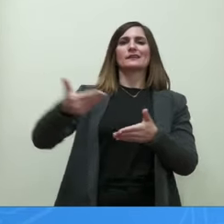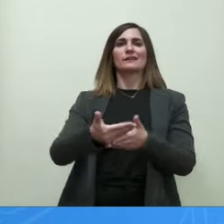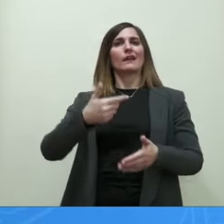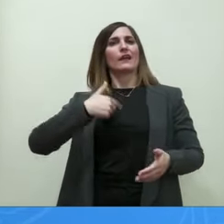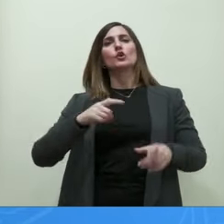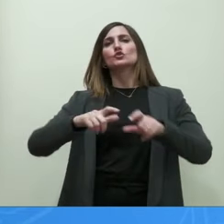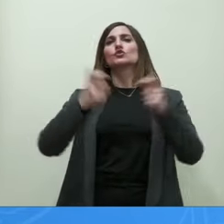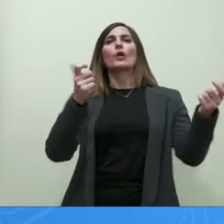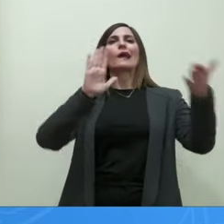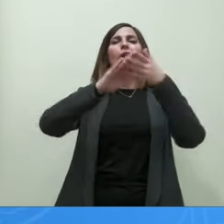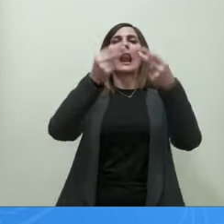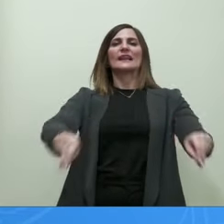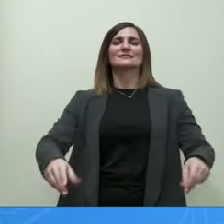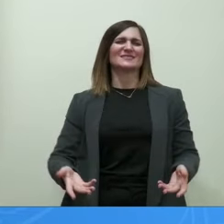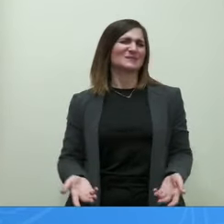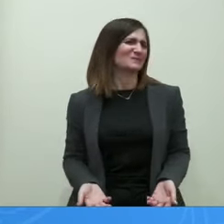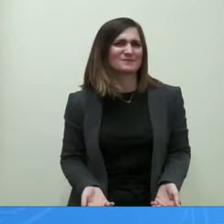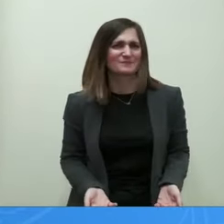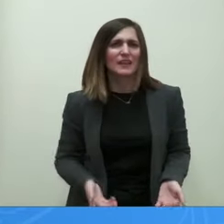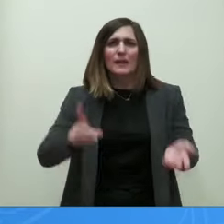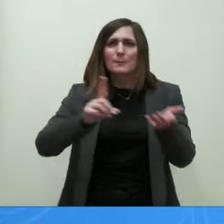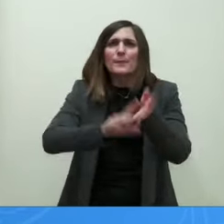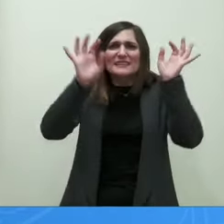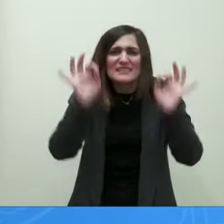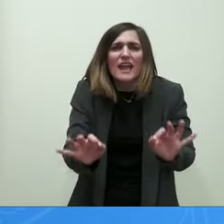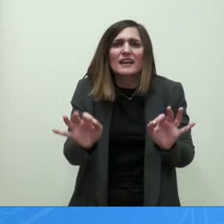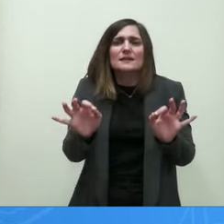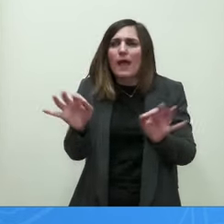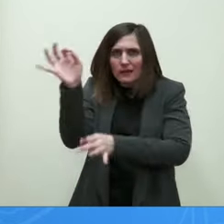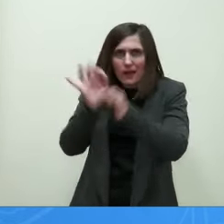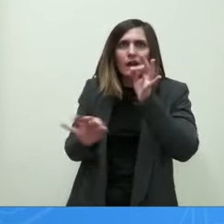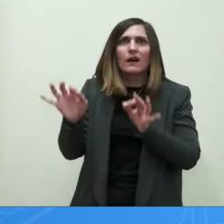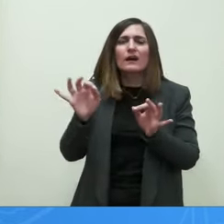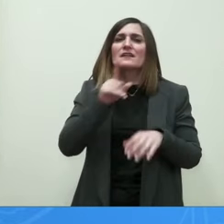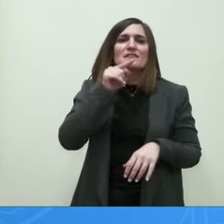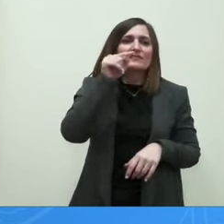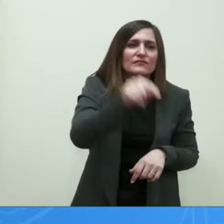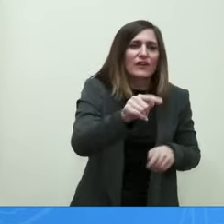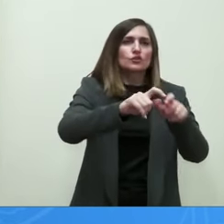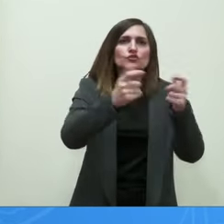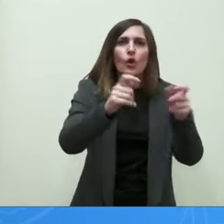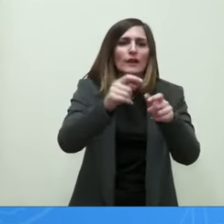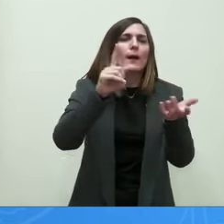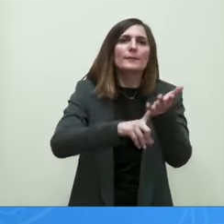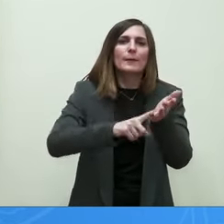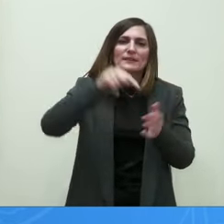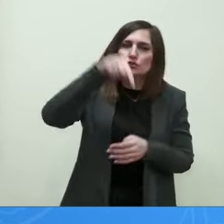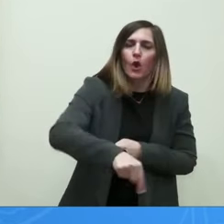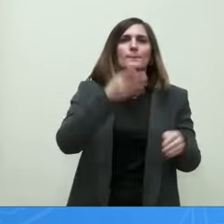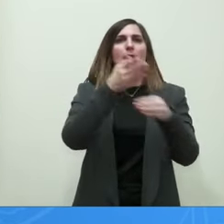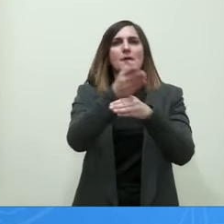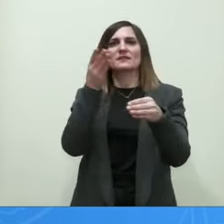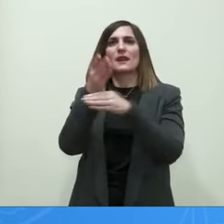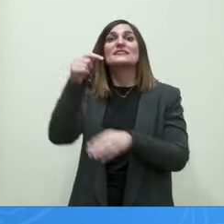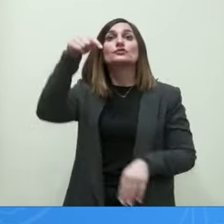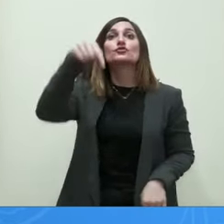αντιμετωπίστε τα σχολεία. Επισημαίνει συγκεκριμένα. Σε αυτά τα σχολεία τώρα πρέπει να γίνουν παρεμβάσεις.